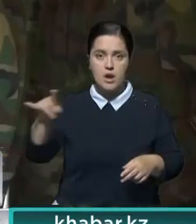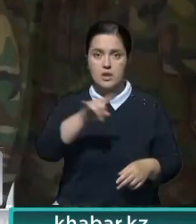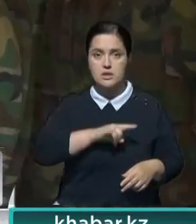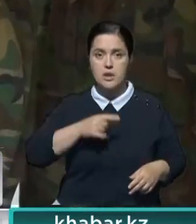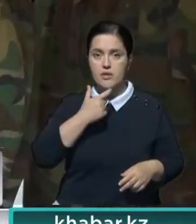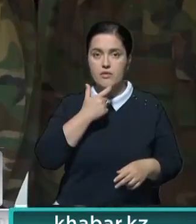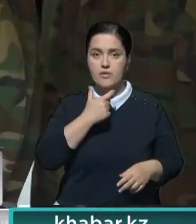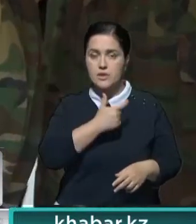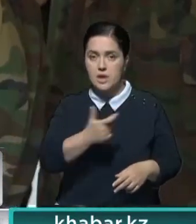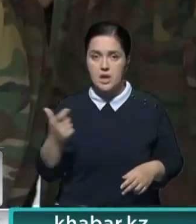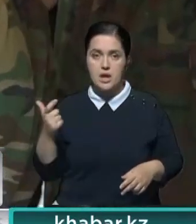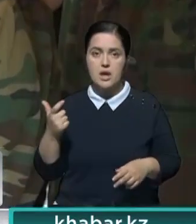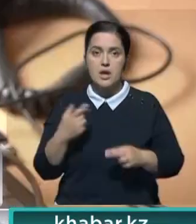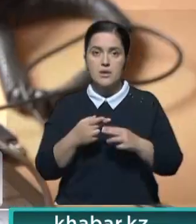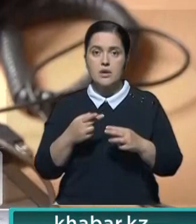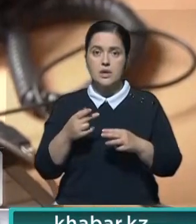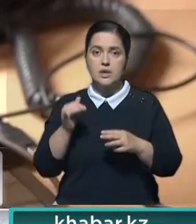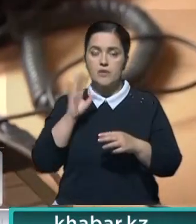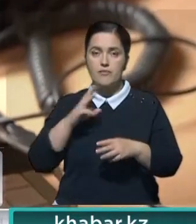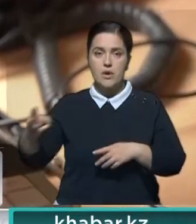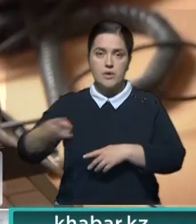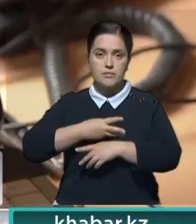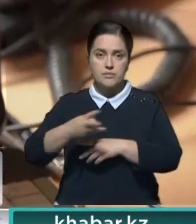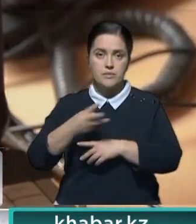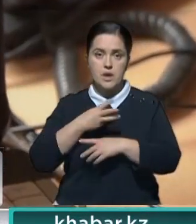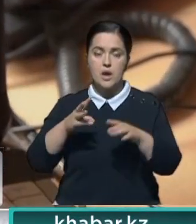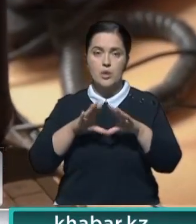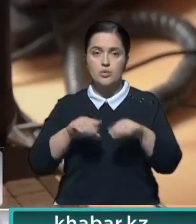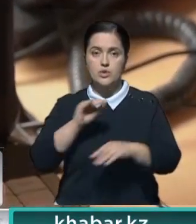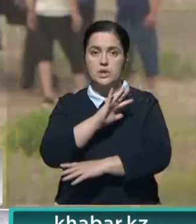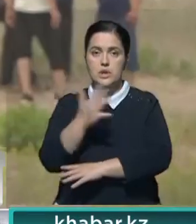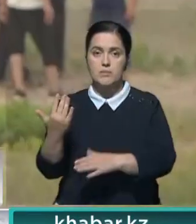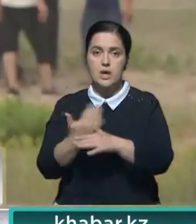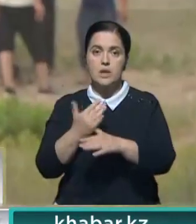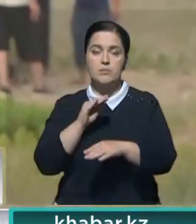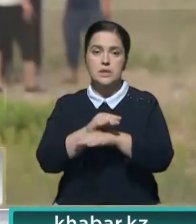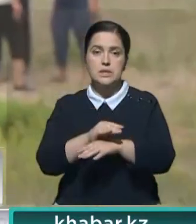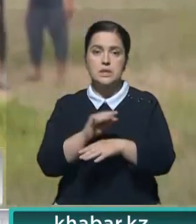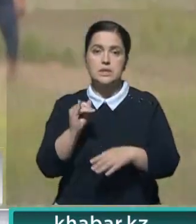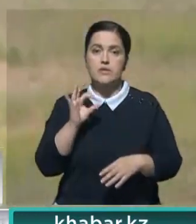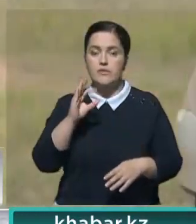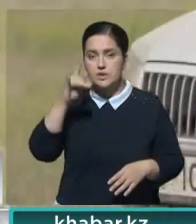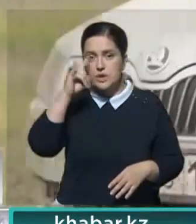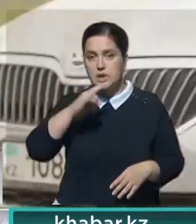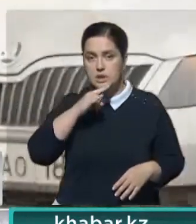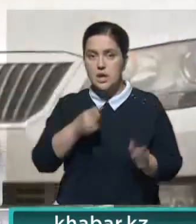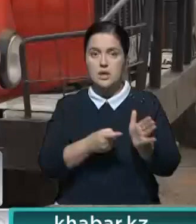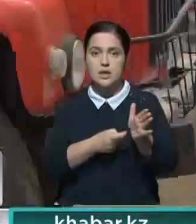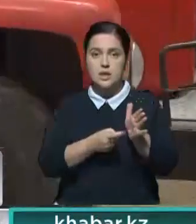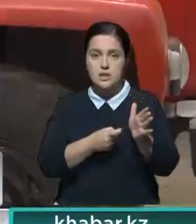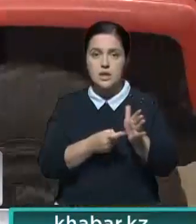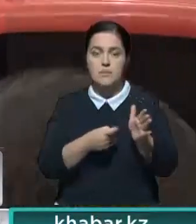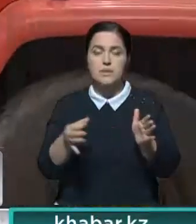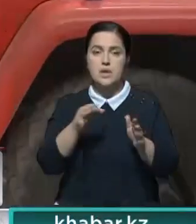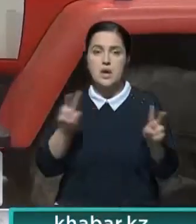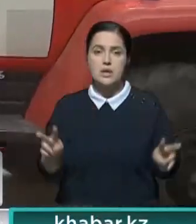Аэро визуальное обследование фронта пожара и сброс воды на очаги огня тушить лес помогают дополни силы из восточно-казахстанской